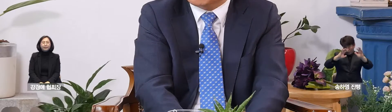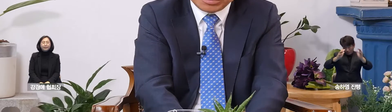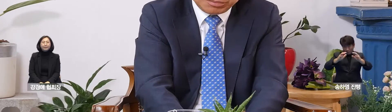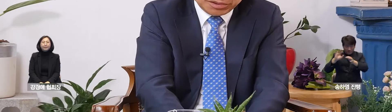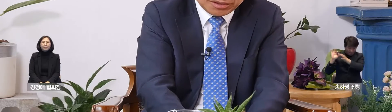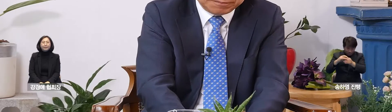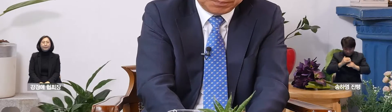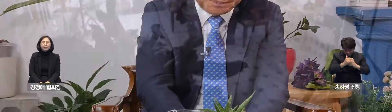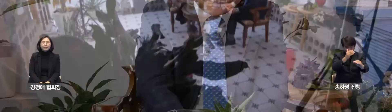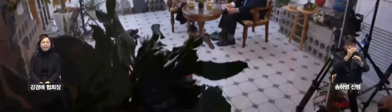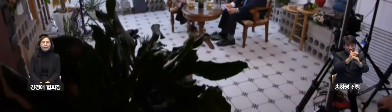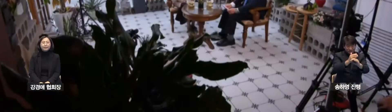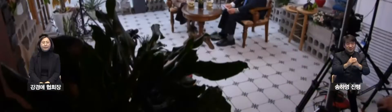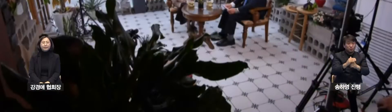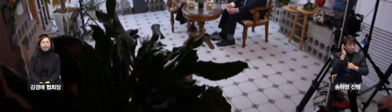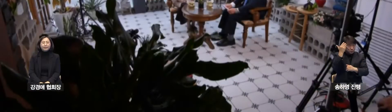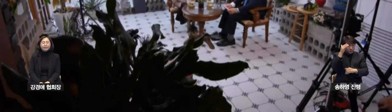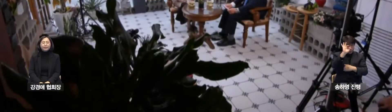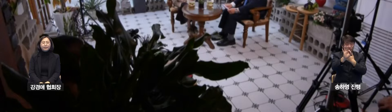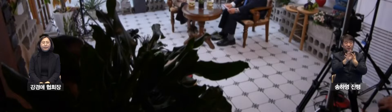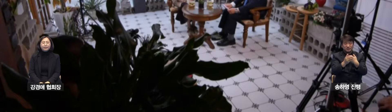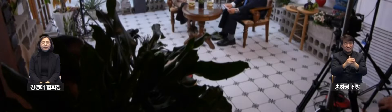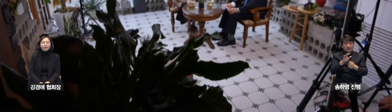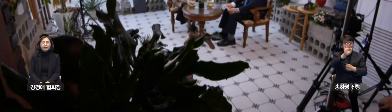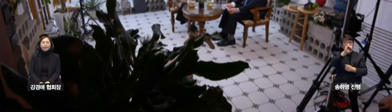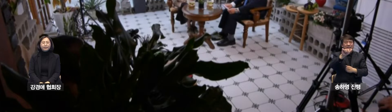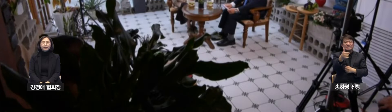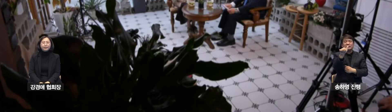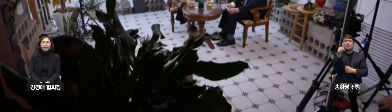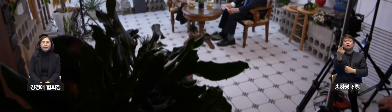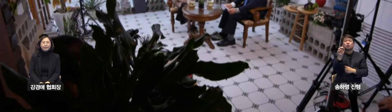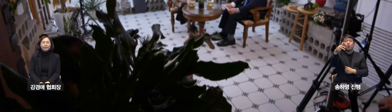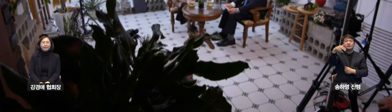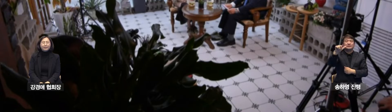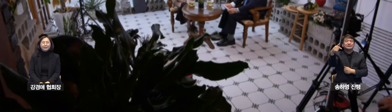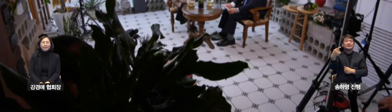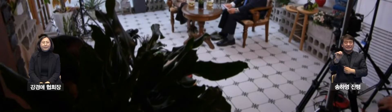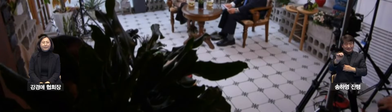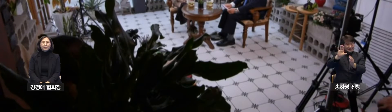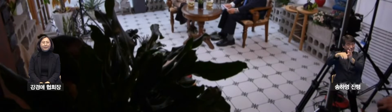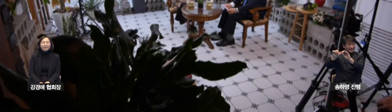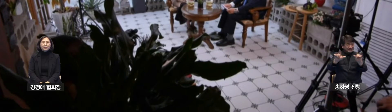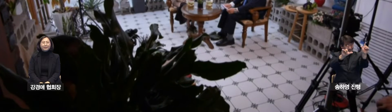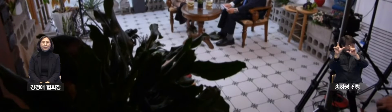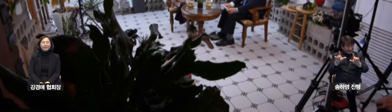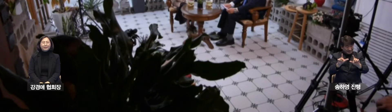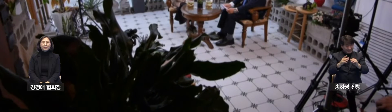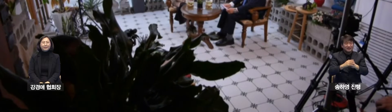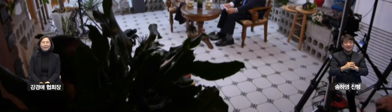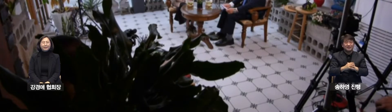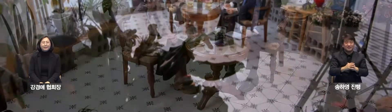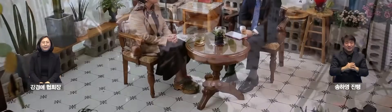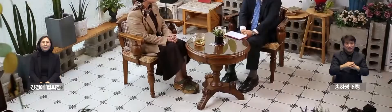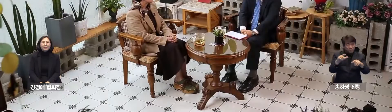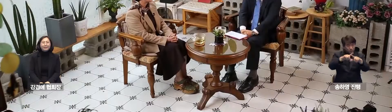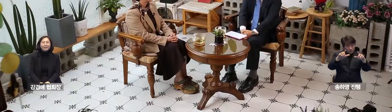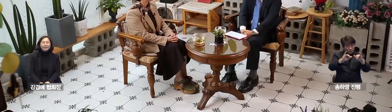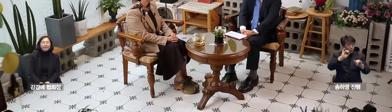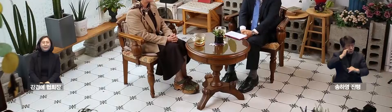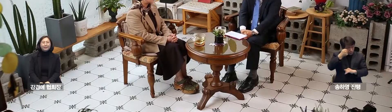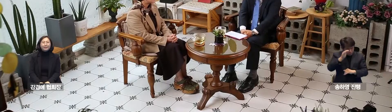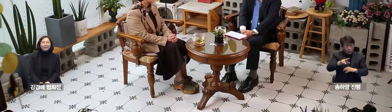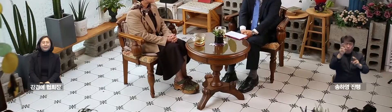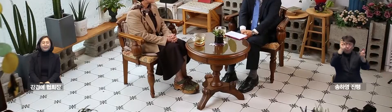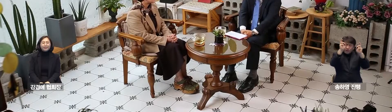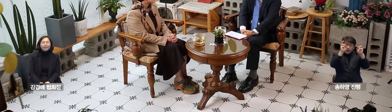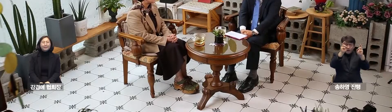그러신 것 같아요. 최근에 보니까 인공지능 시대 살아가기? 네, 일반인도 어려운데 하여튼 뭐 기업하시는